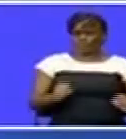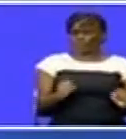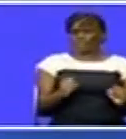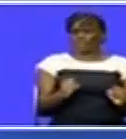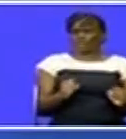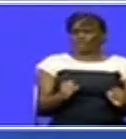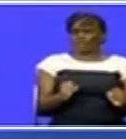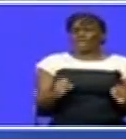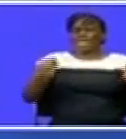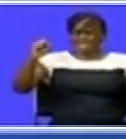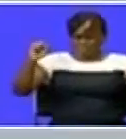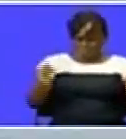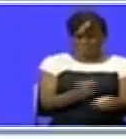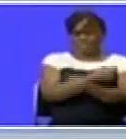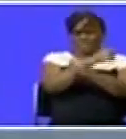and we will not